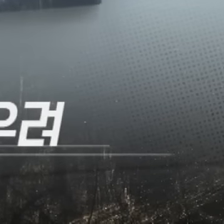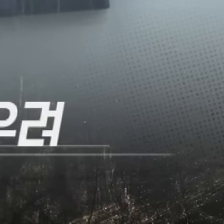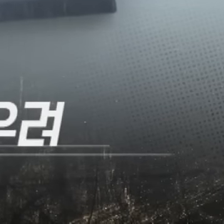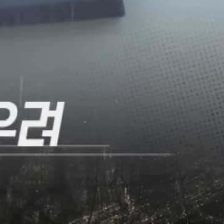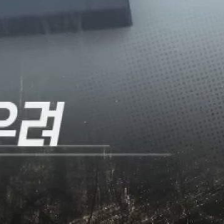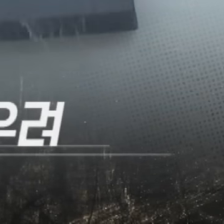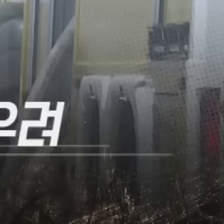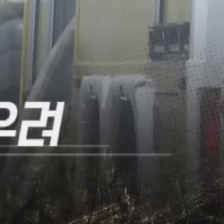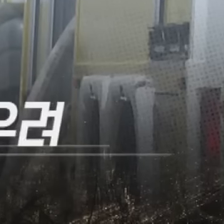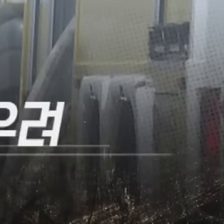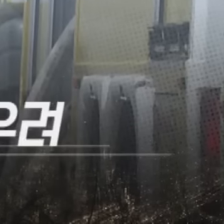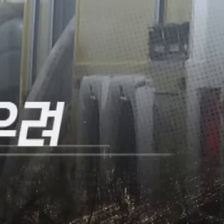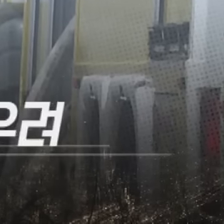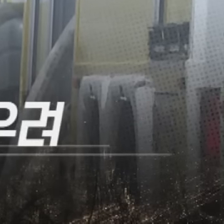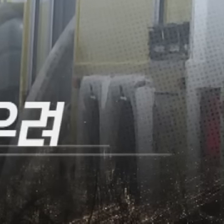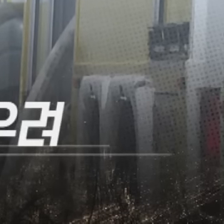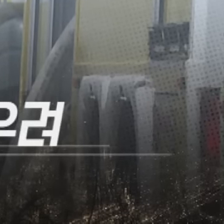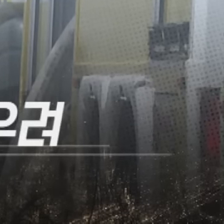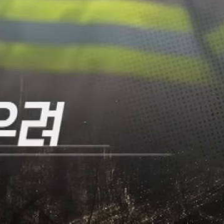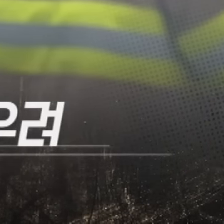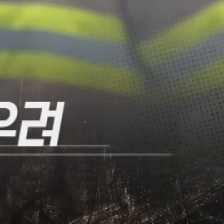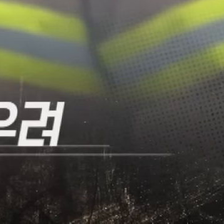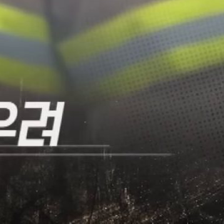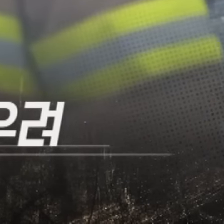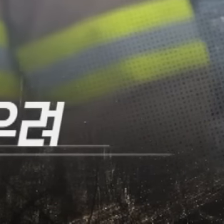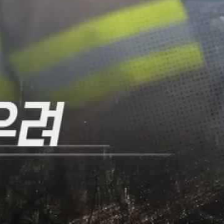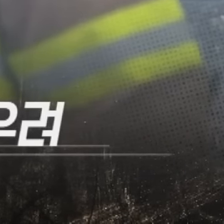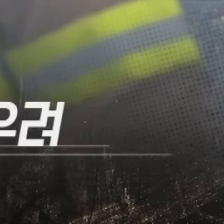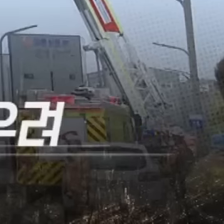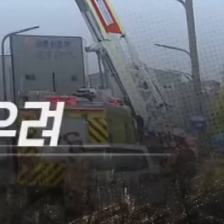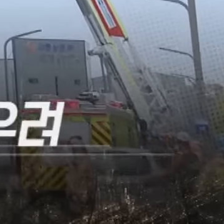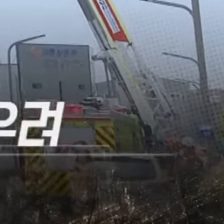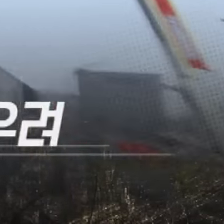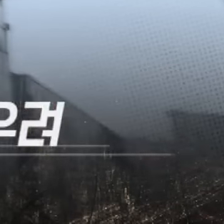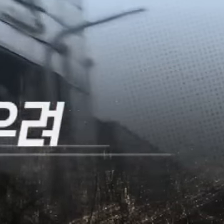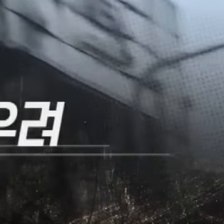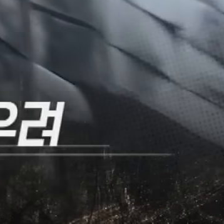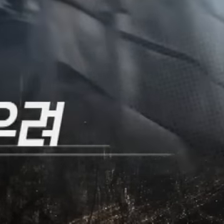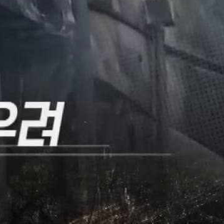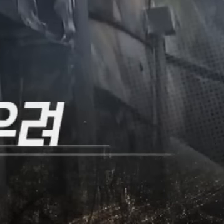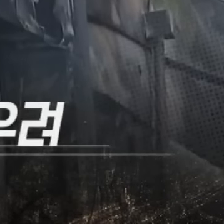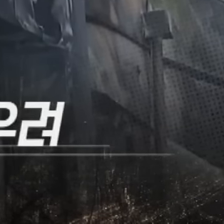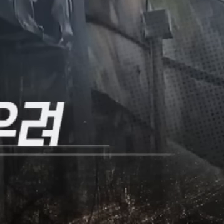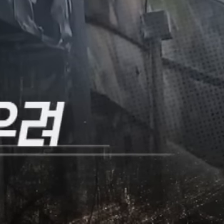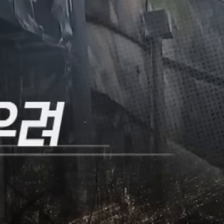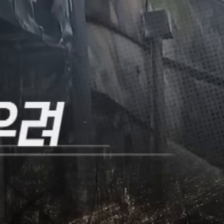추가 인명 피해가 우려되고 있습니다. 현재까지의 상황을 짚어봅니다.